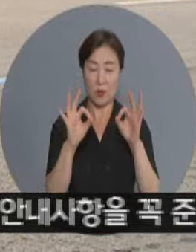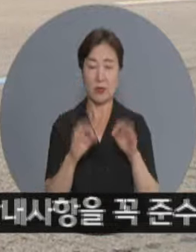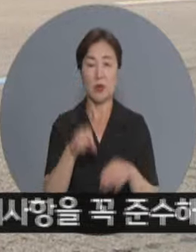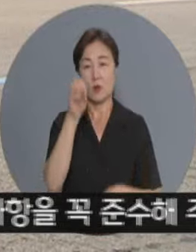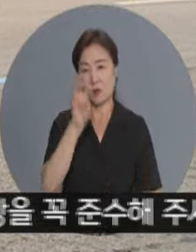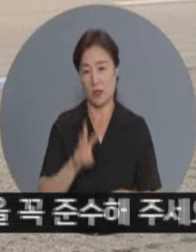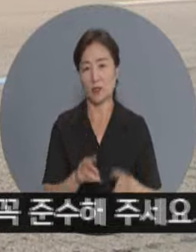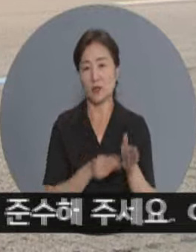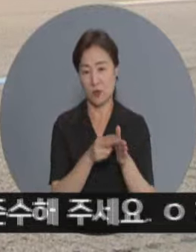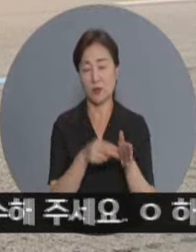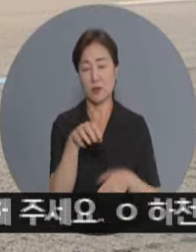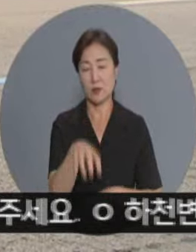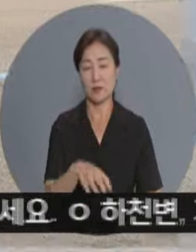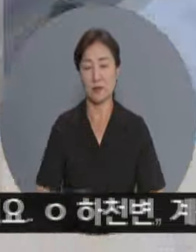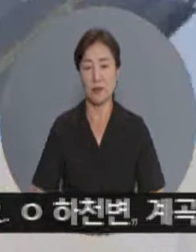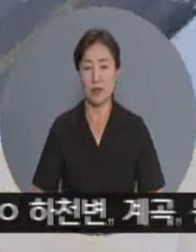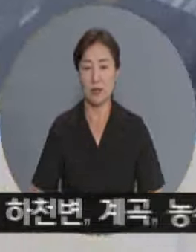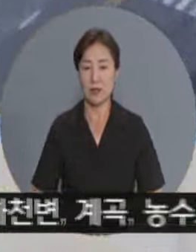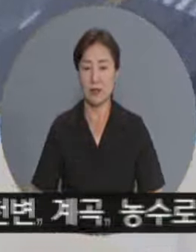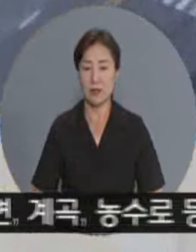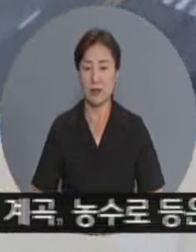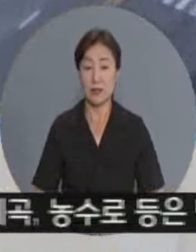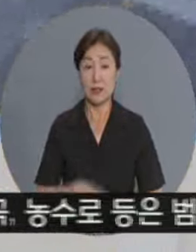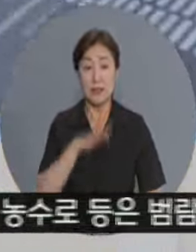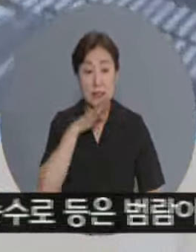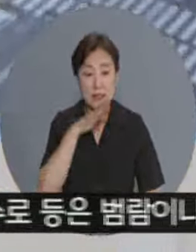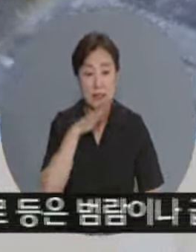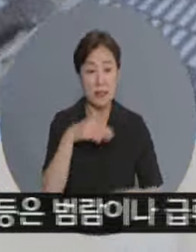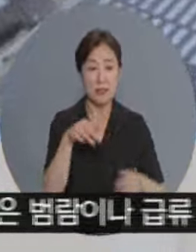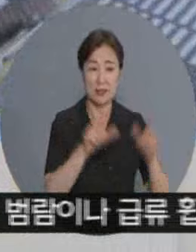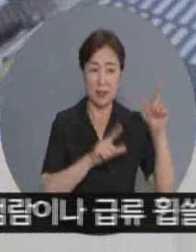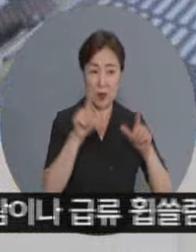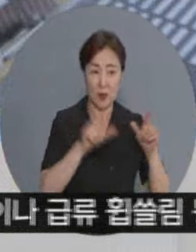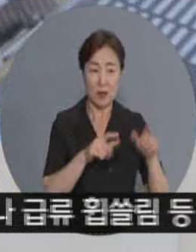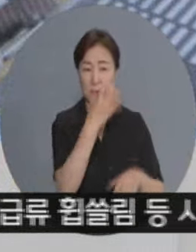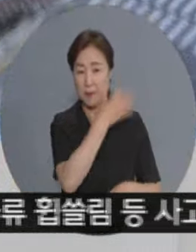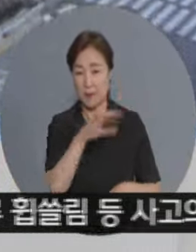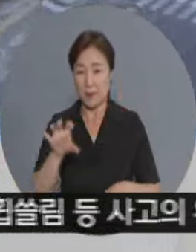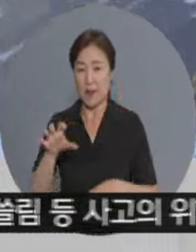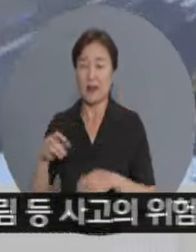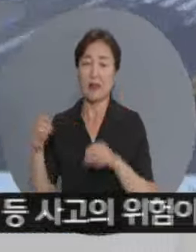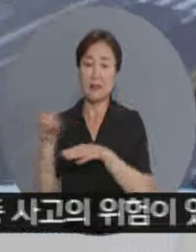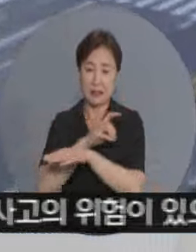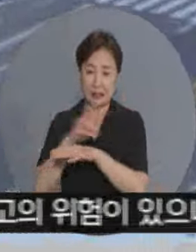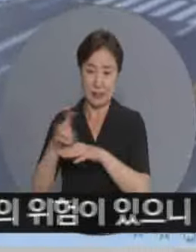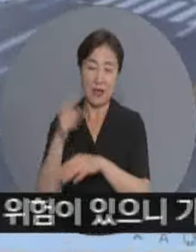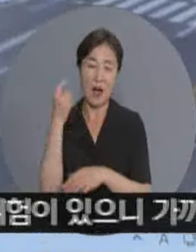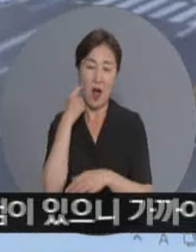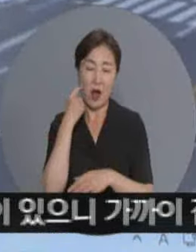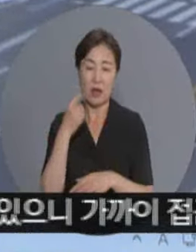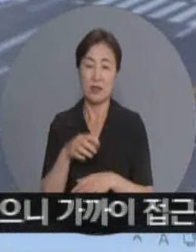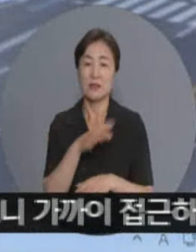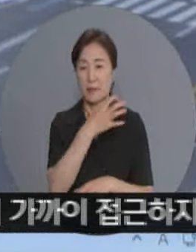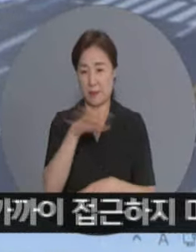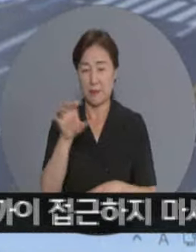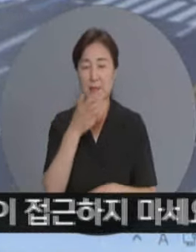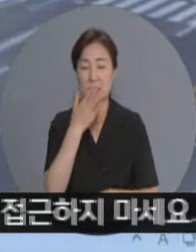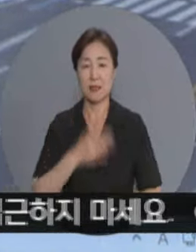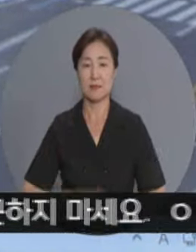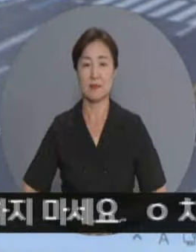바로 광주 송정역입니다. 이런 현실 세계를 가상 세계에 쌍둥이처럼 똑같이 구현한 것이 바로 디지털